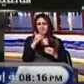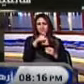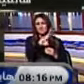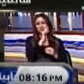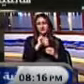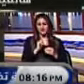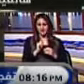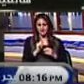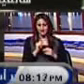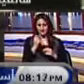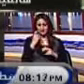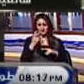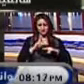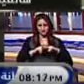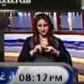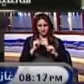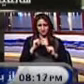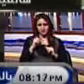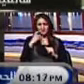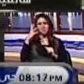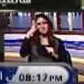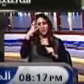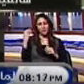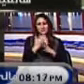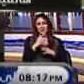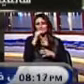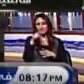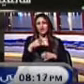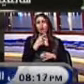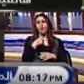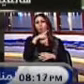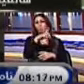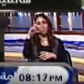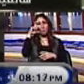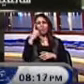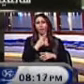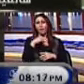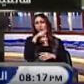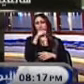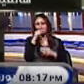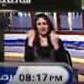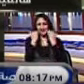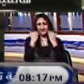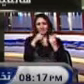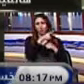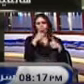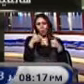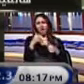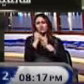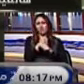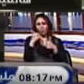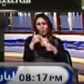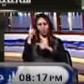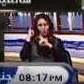لطيف منه ان هو بيقول لها بابا مشي، وكان سعيد بيها طبعا ان هي بترسل روح